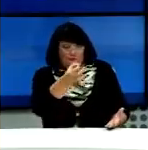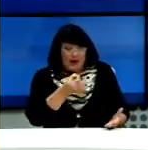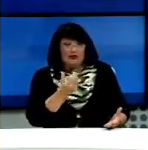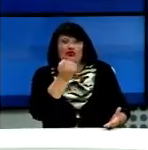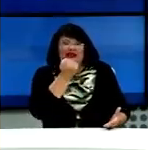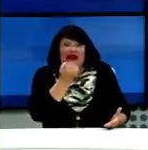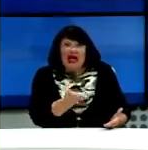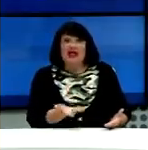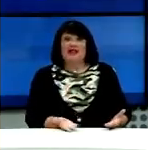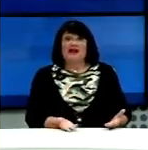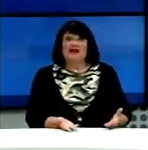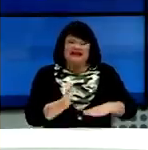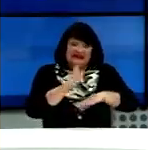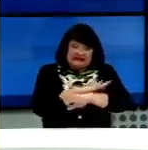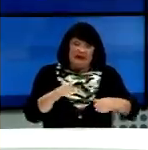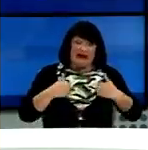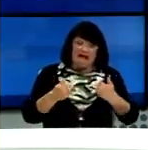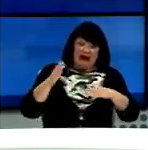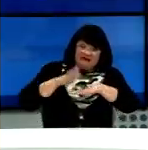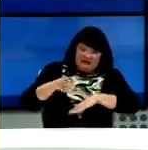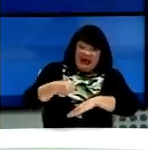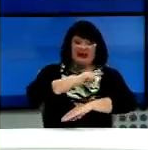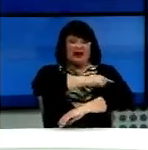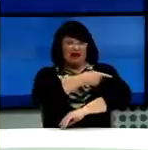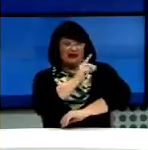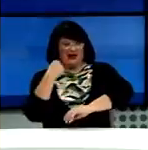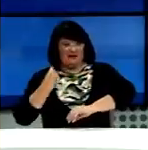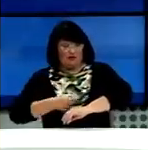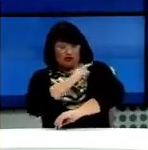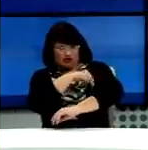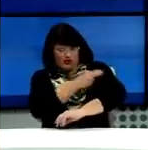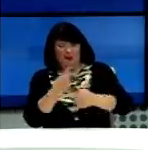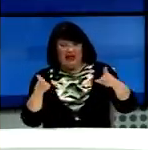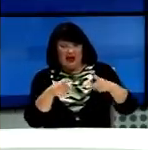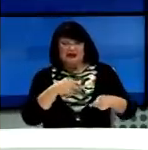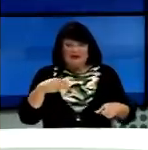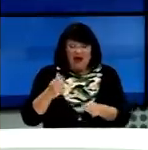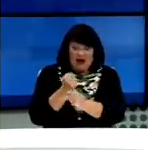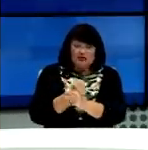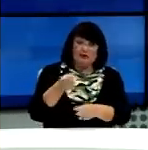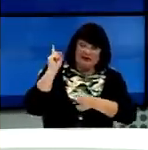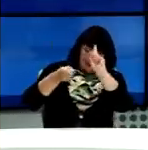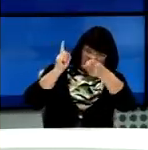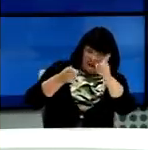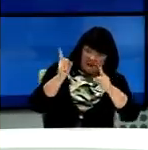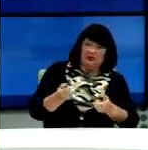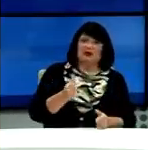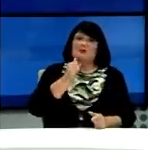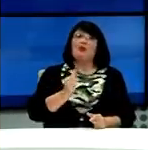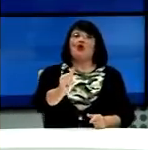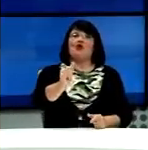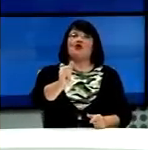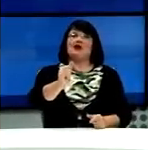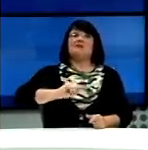Πάψτε να στοχοποιείτε πότε τους νέους, πότε τους γιατρούς στα δημόσια νοσοκομεία, πότε τους εκπαιδευτικούς, πότε τους εργαζόμενους και φυσικά σε μόνιμη βάση